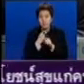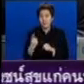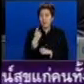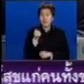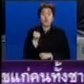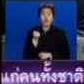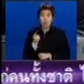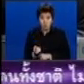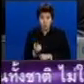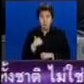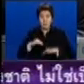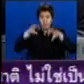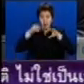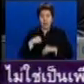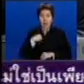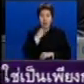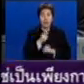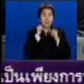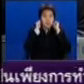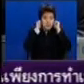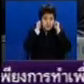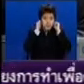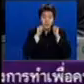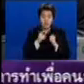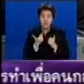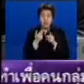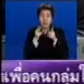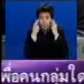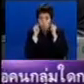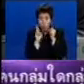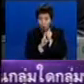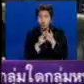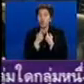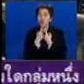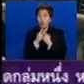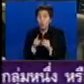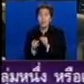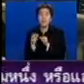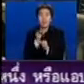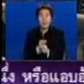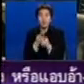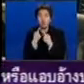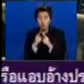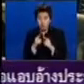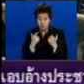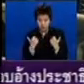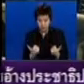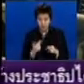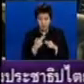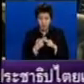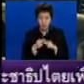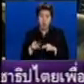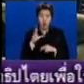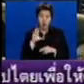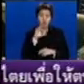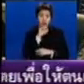ดที่นายกรัฐมนตรีมอบหมายให้พลตรีสนั่นขจรประสาทรองนายกรัฐมนตรีเป็นผู้ตอบกระทู้ถามแทน ซึ่งร้อยตำรวจโทชวรินทร์ลั